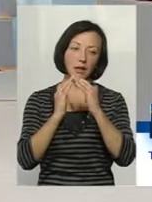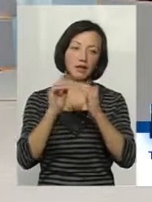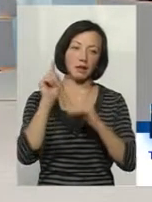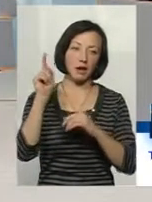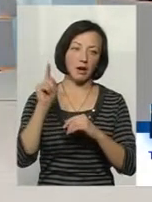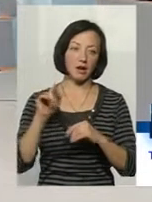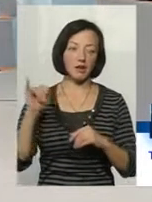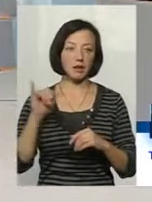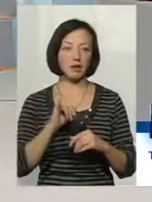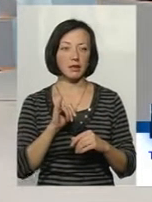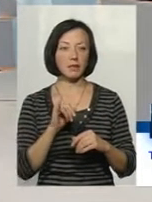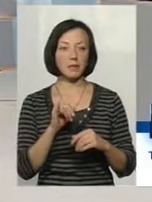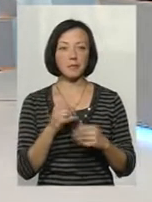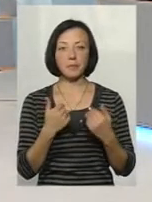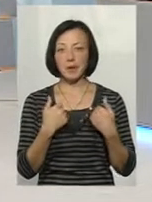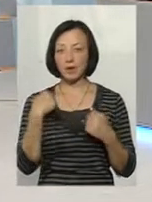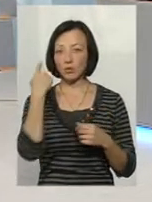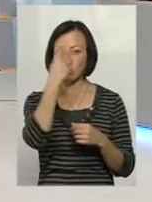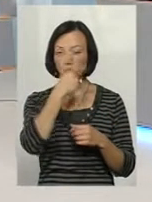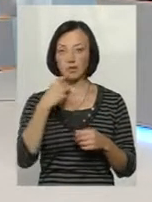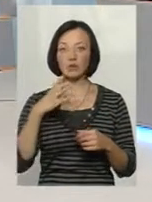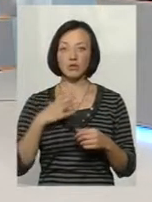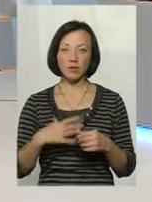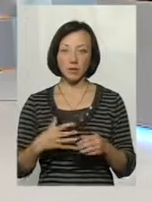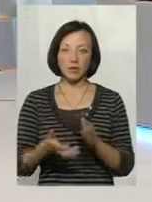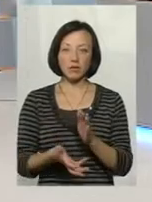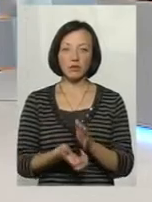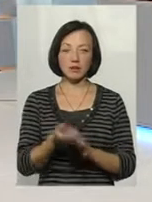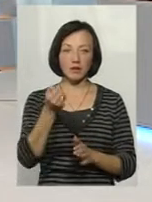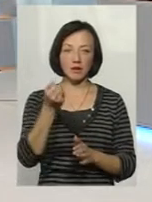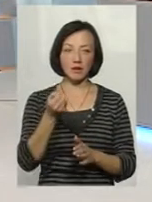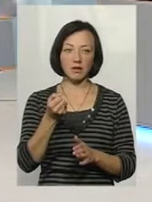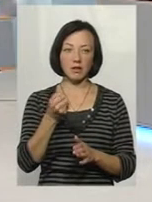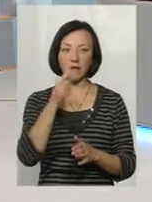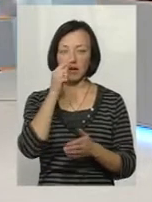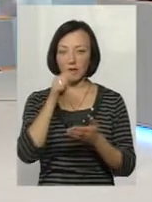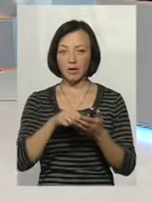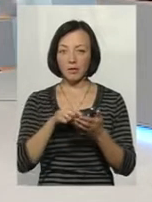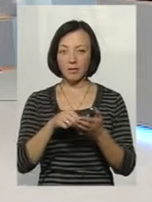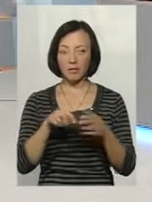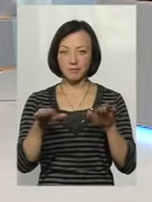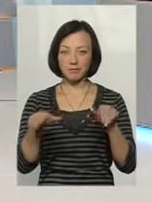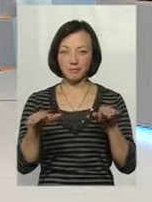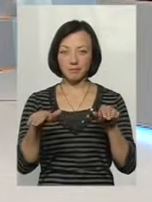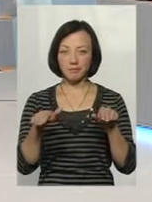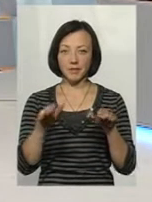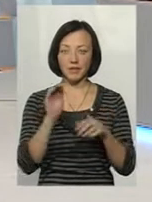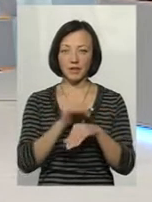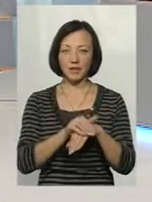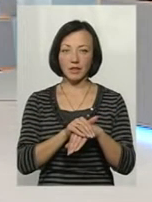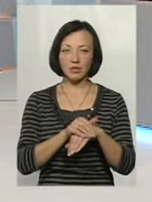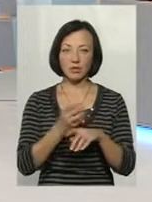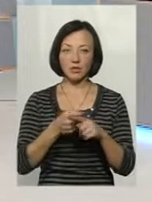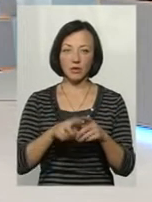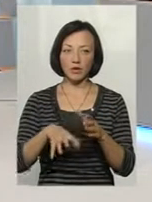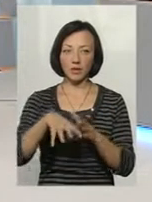І, мені особисто доводилося доставати вороненят з фактично з тої